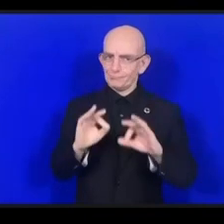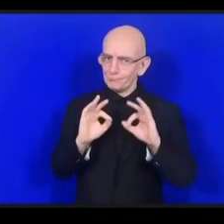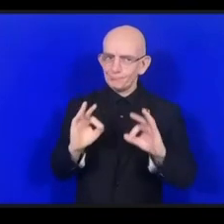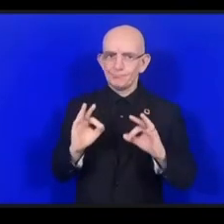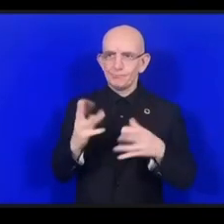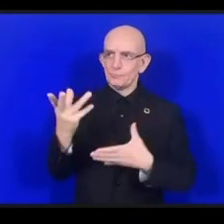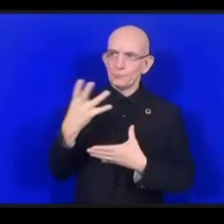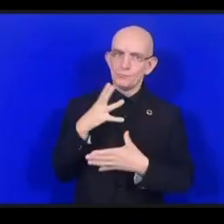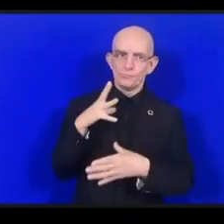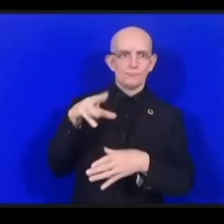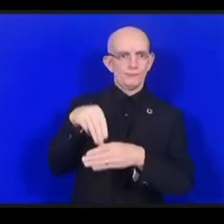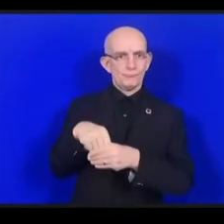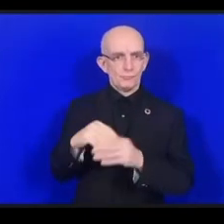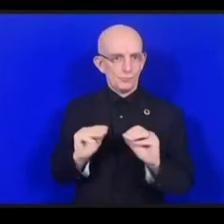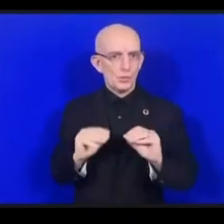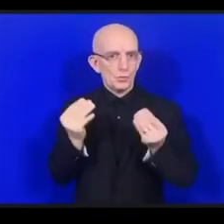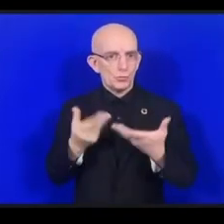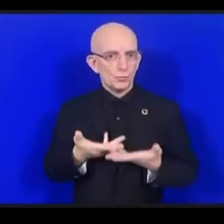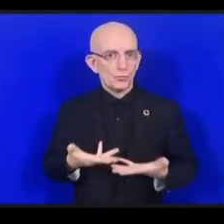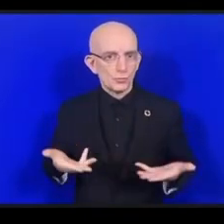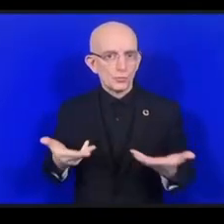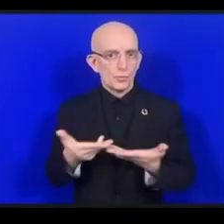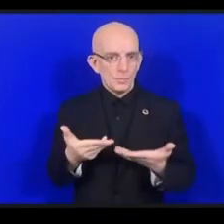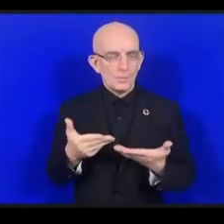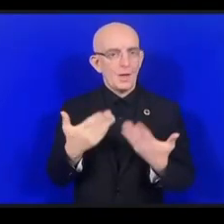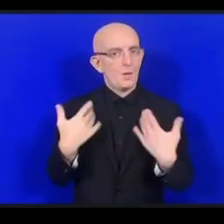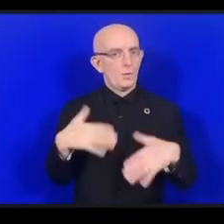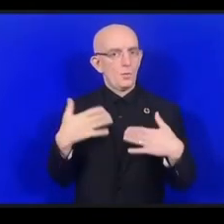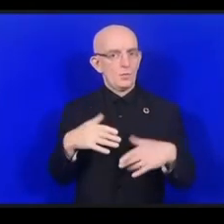非常的荣幸。